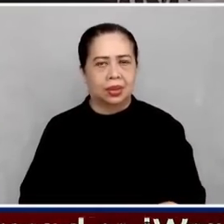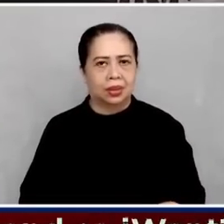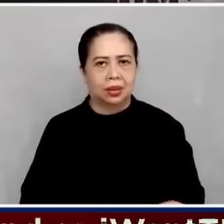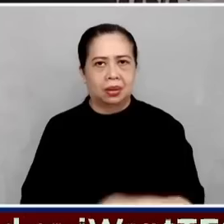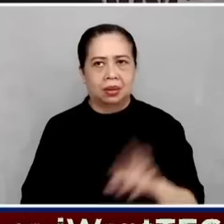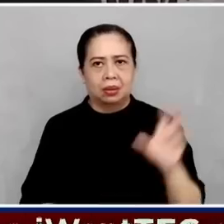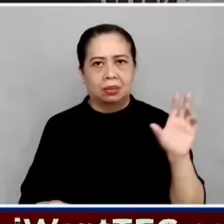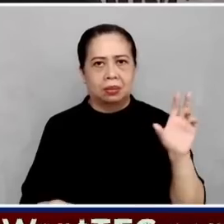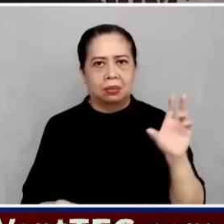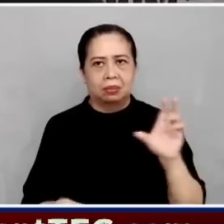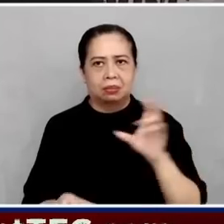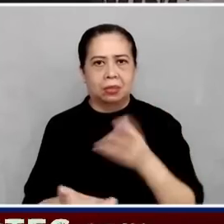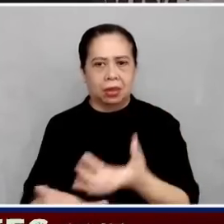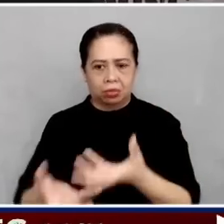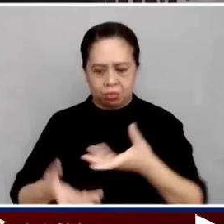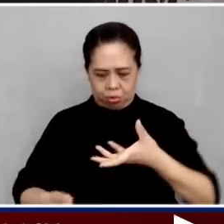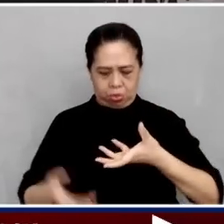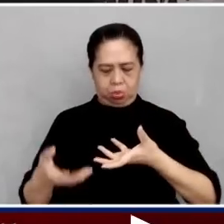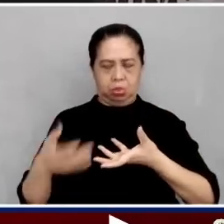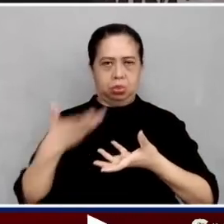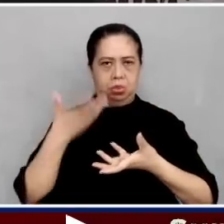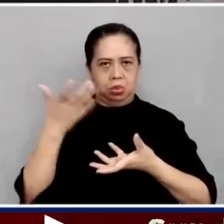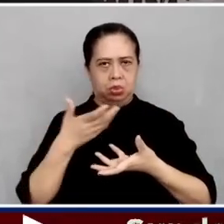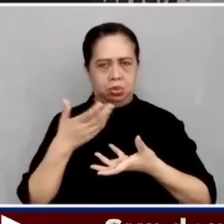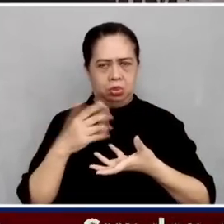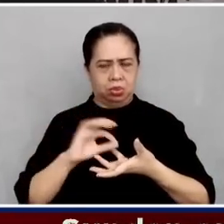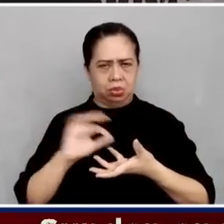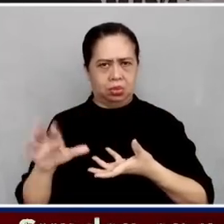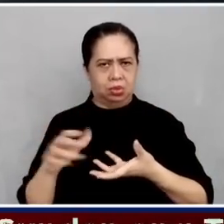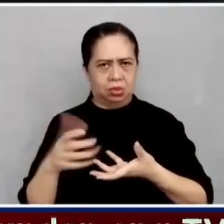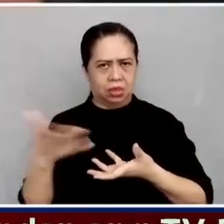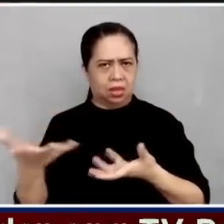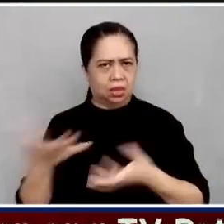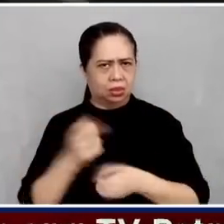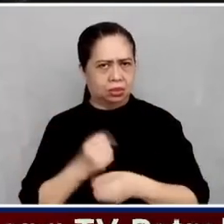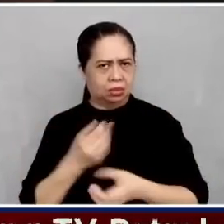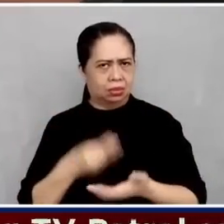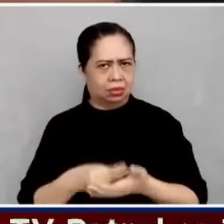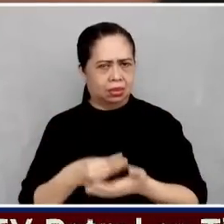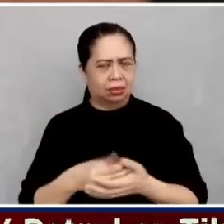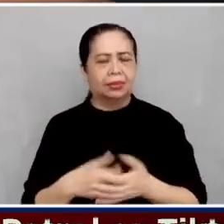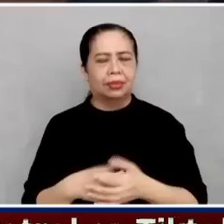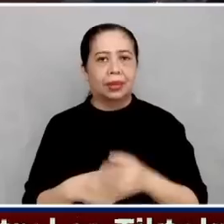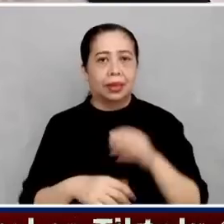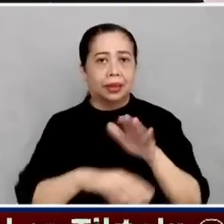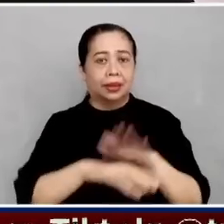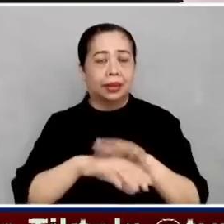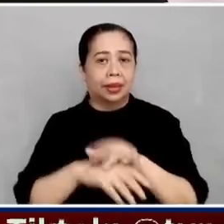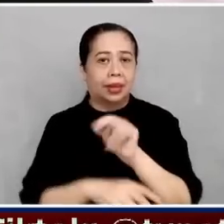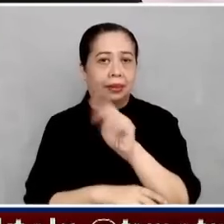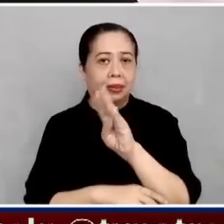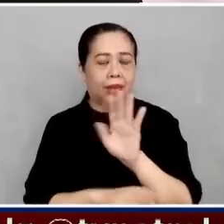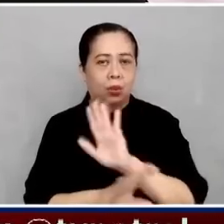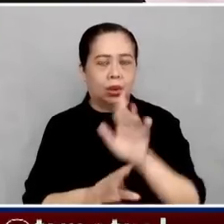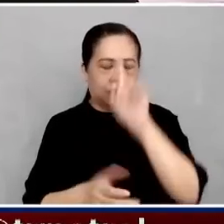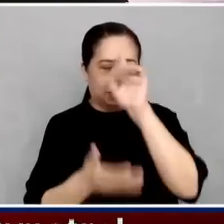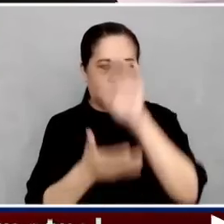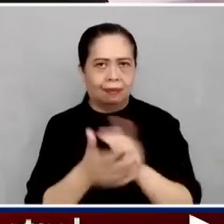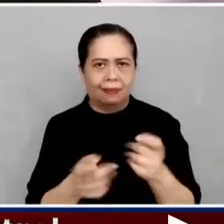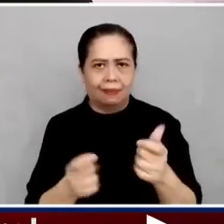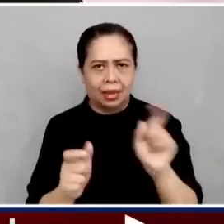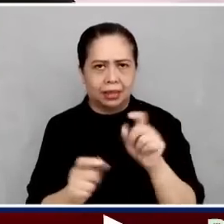nung ino-offer sa'yo, saan nila kukunin yun? Abiso ng NBI, huwag agad maniwala sa